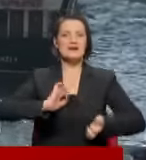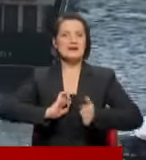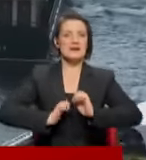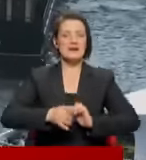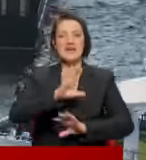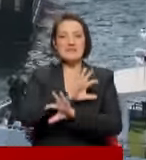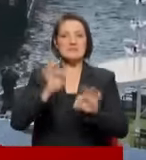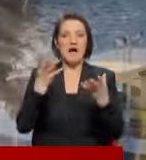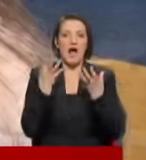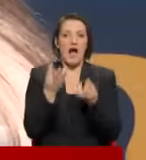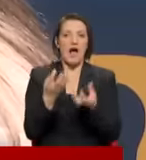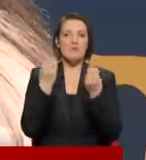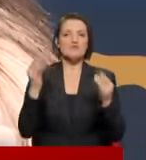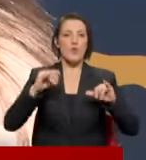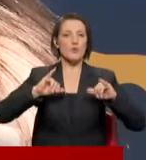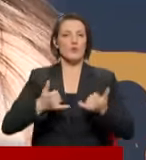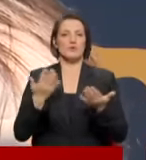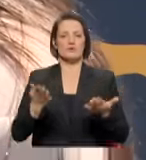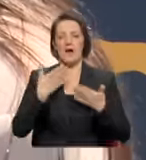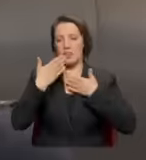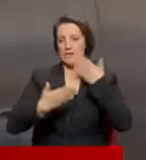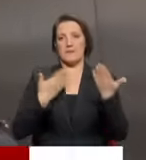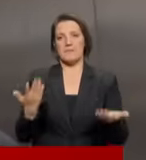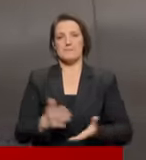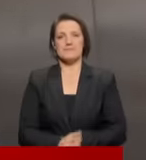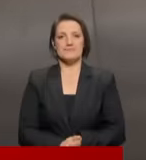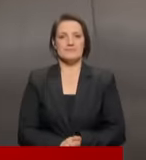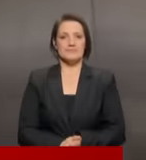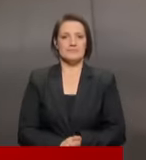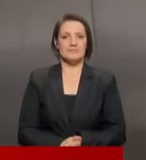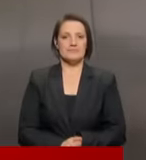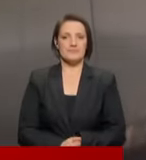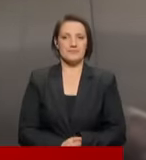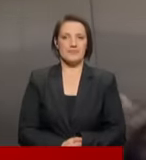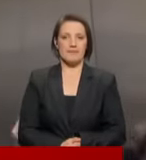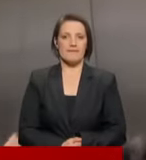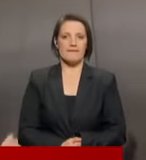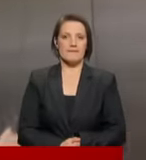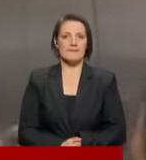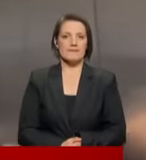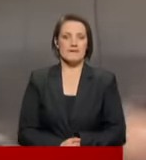gitmemiş yani. O kadar kalabalık ki, o kadar yoğun ki anlatamam.